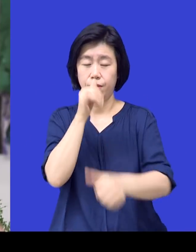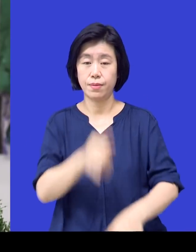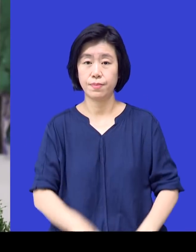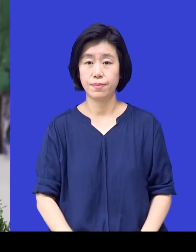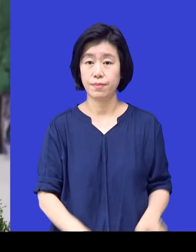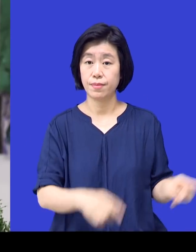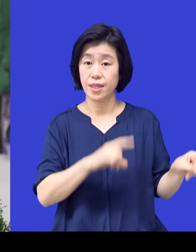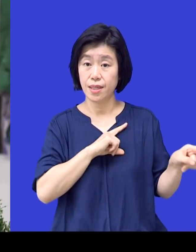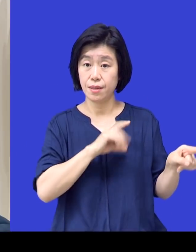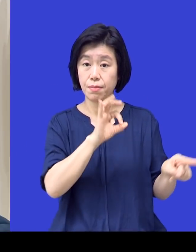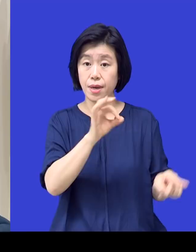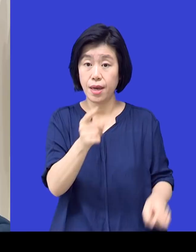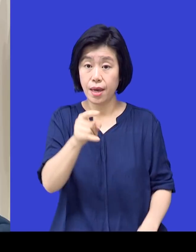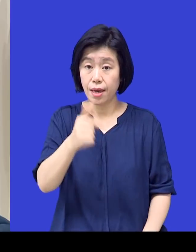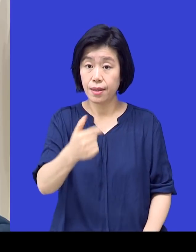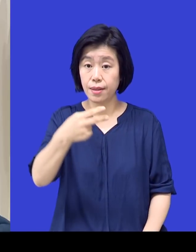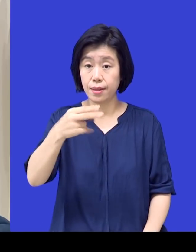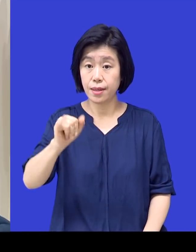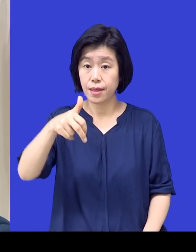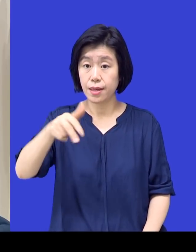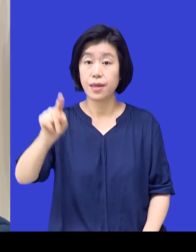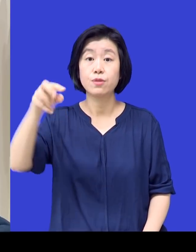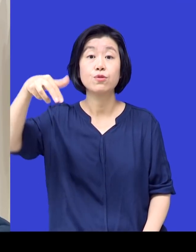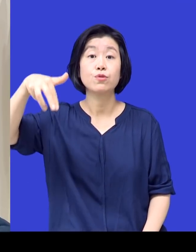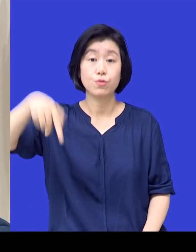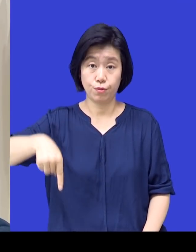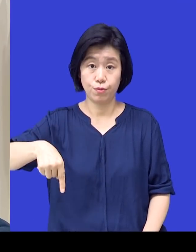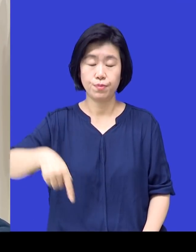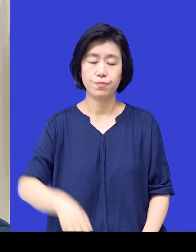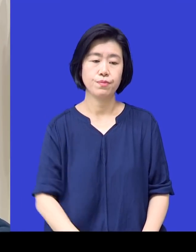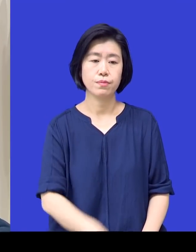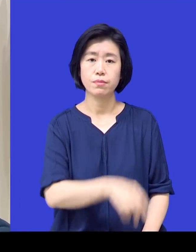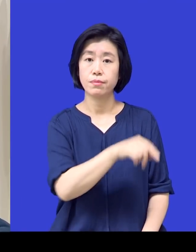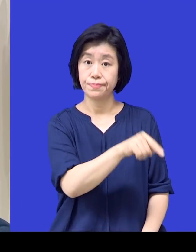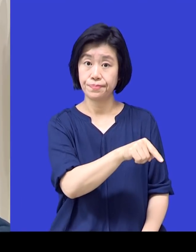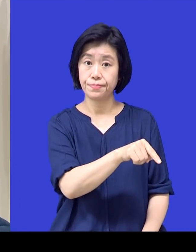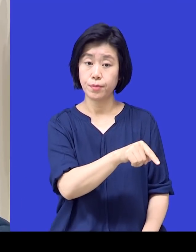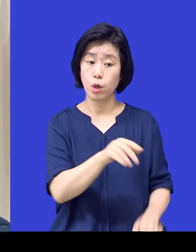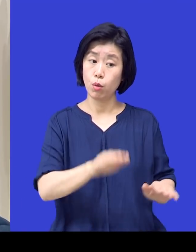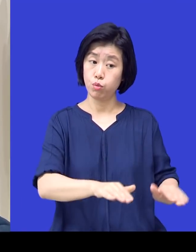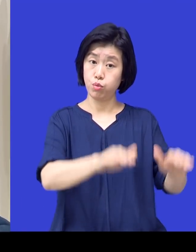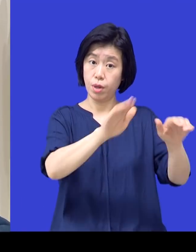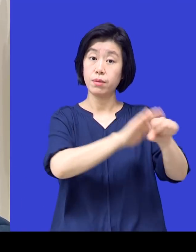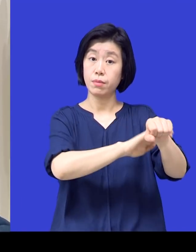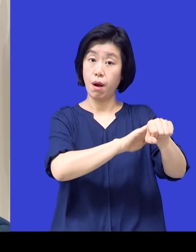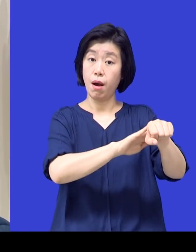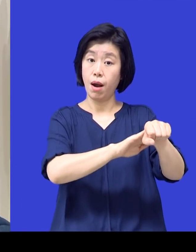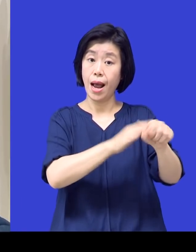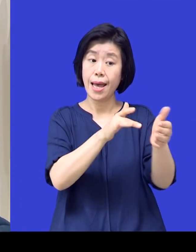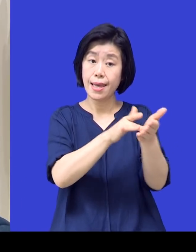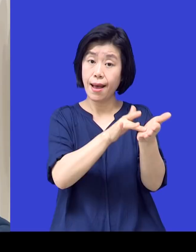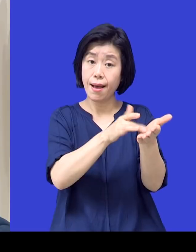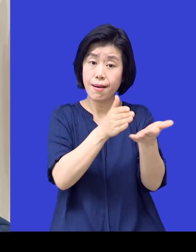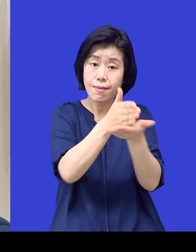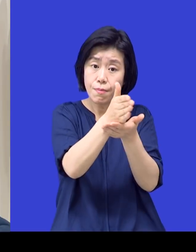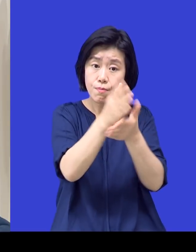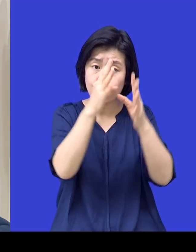컴패션에서 쭉 자라나서 이제 약사 공부를 하는 대학교 학생이었던 거예요. 예. 근데 이